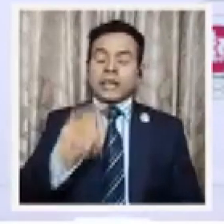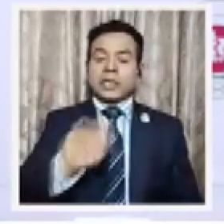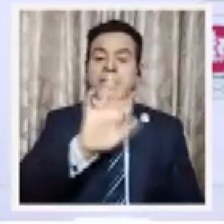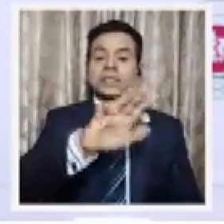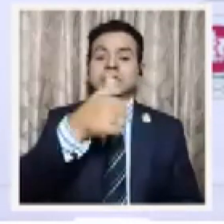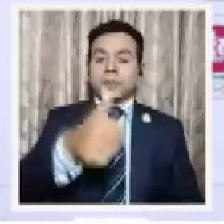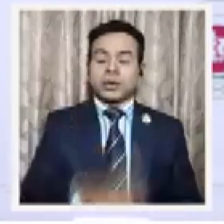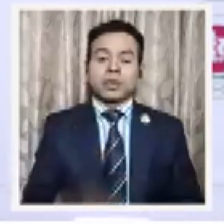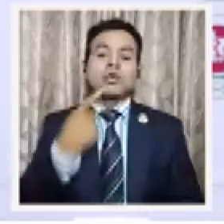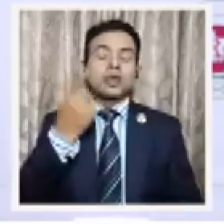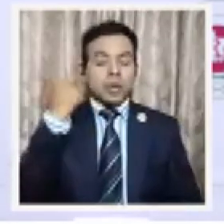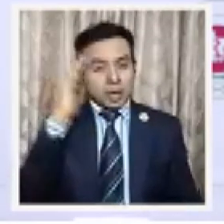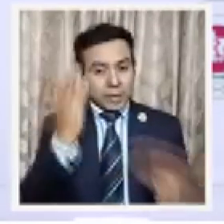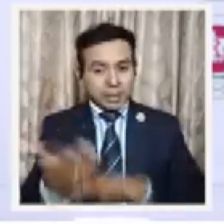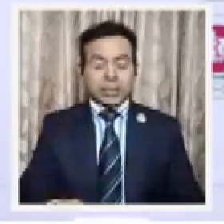শনাক্ত